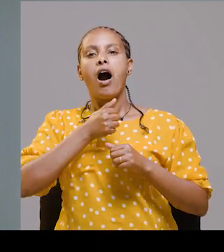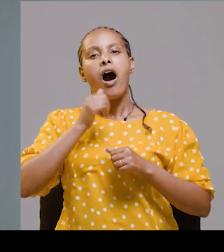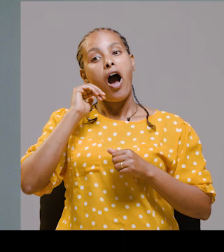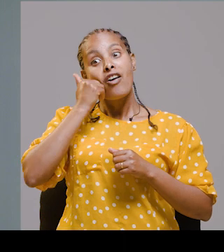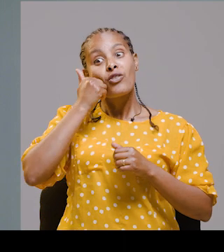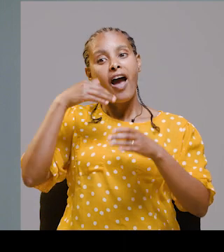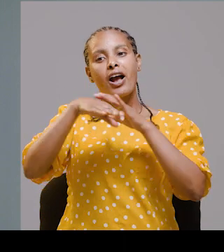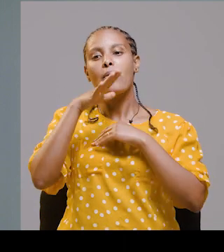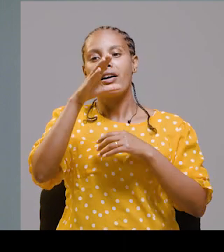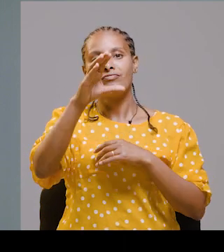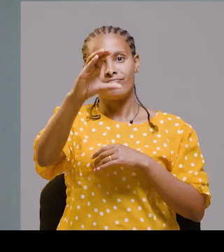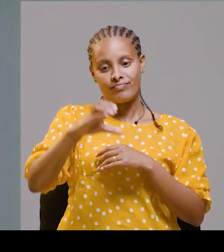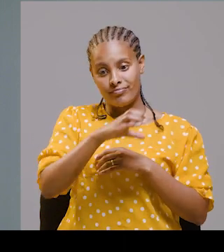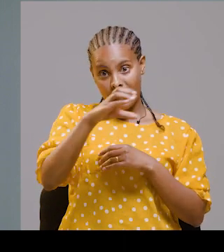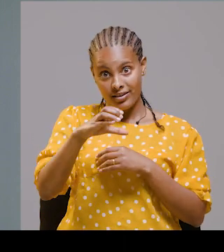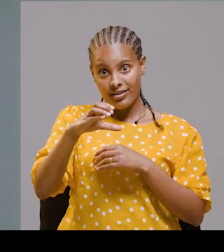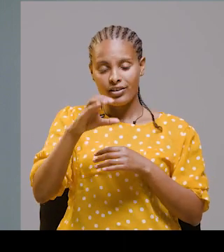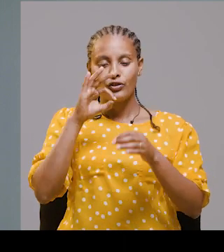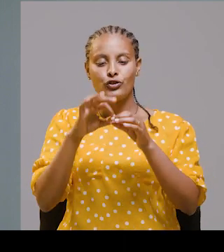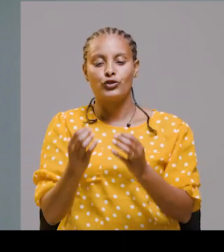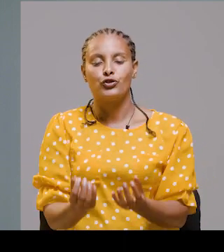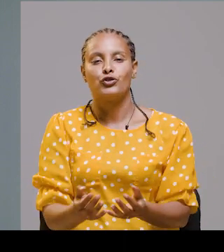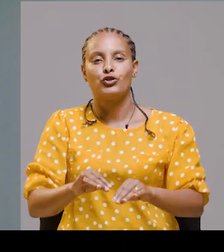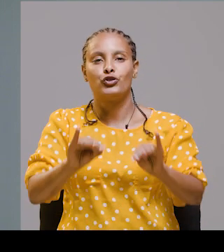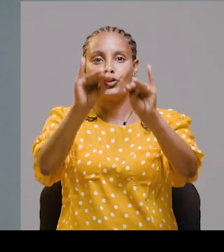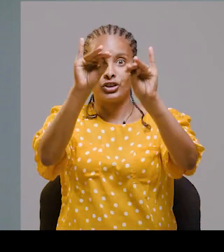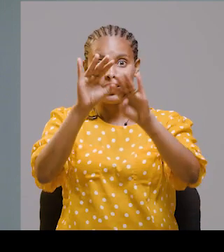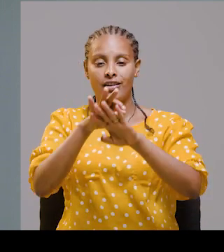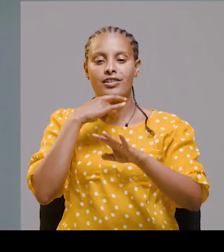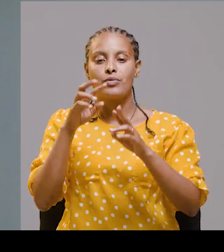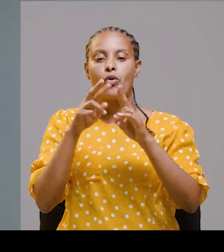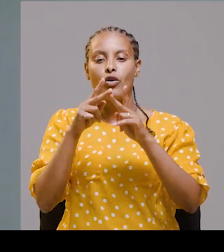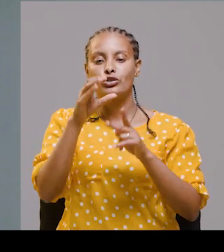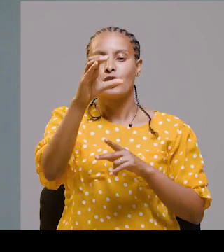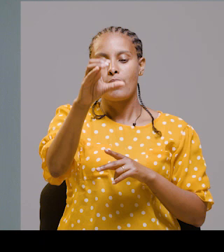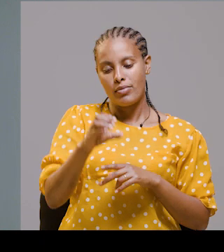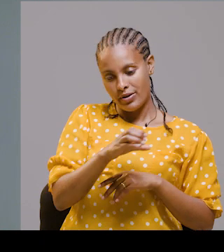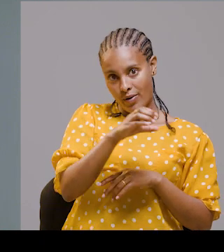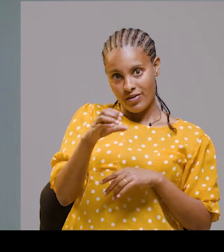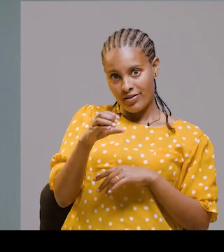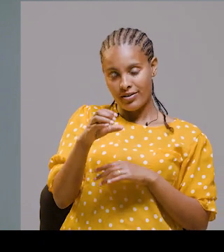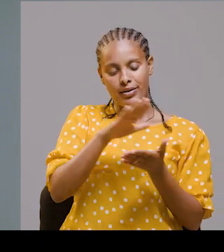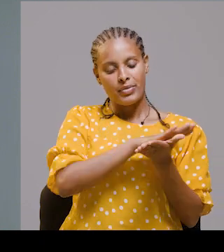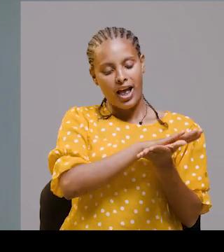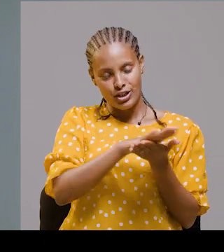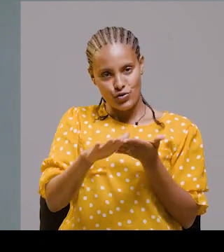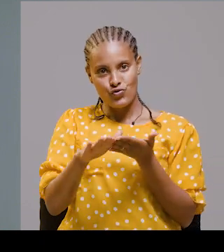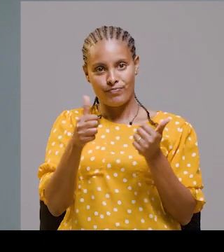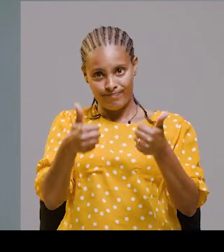ወጣችሁ ማይጠን ታርጋችሁ እነዚህም ቦታዎች ሄዳችሁ እንትን ብትሉ ክሊንዝ